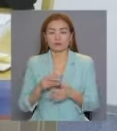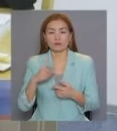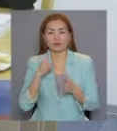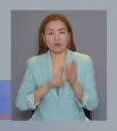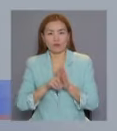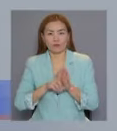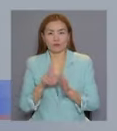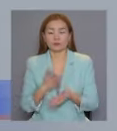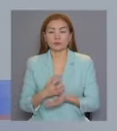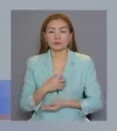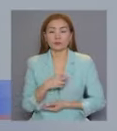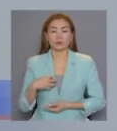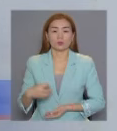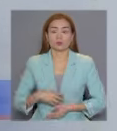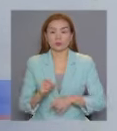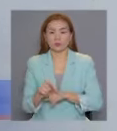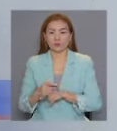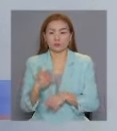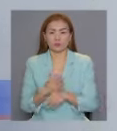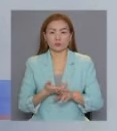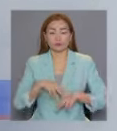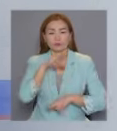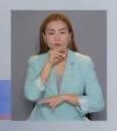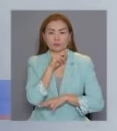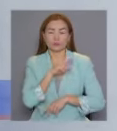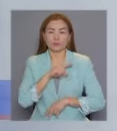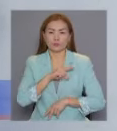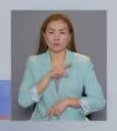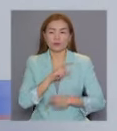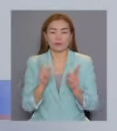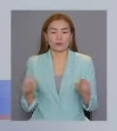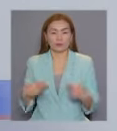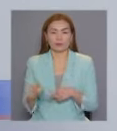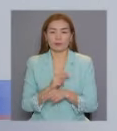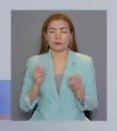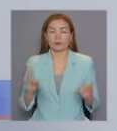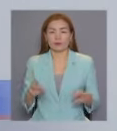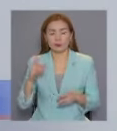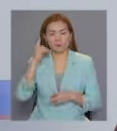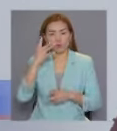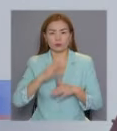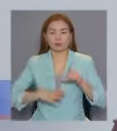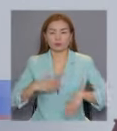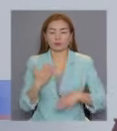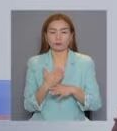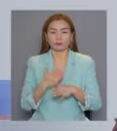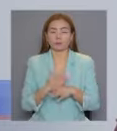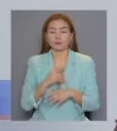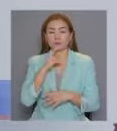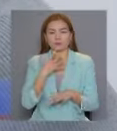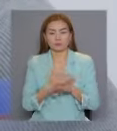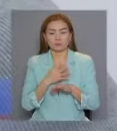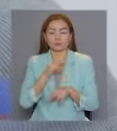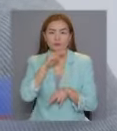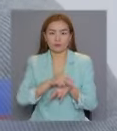невропатолог, кинезотерапевт нұсқаушылар, сондай-ақ сөйлеуді, мінез құлықты, дағдыларды түзету жөніндегі мамандар практик дефектолог